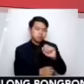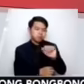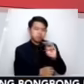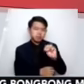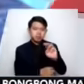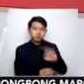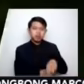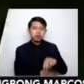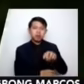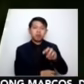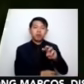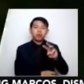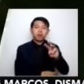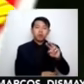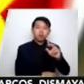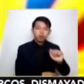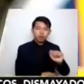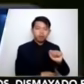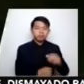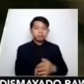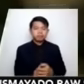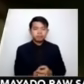Salima Refran.